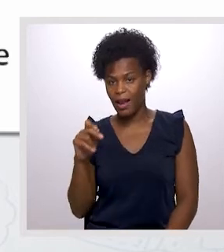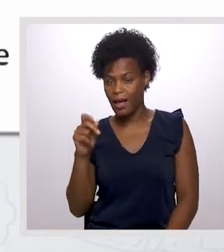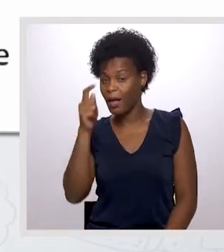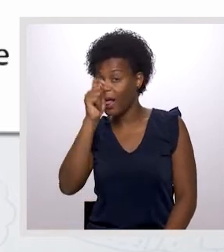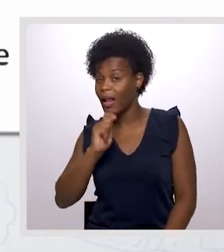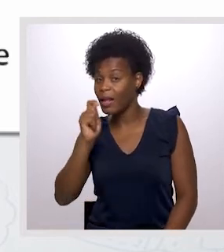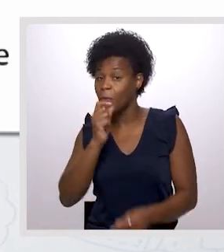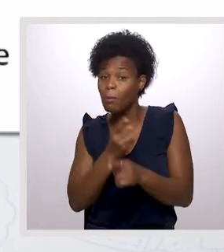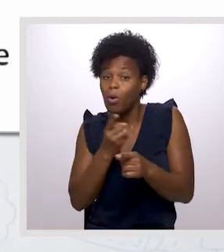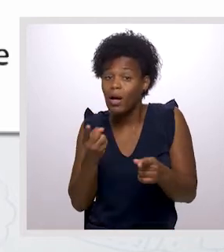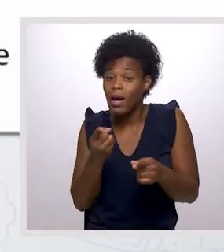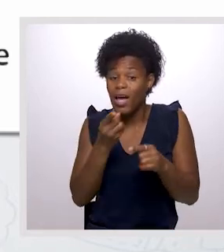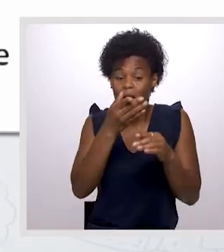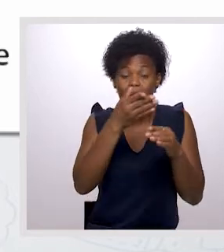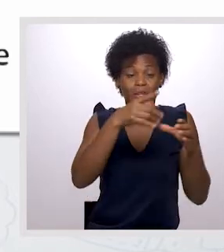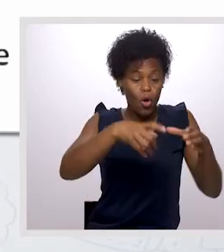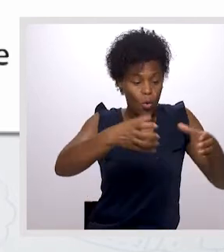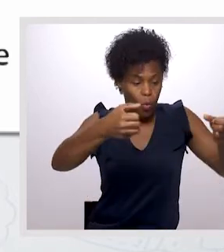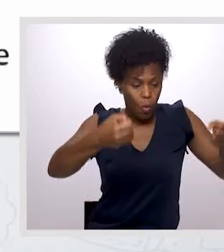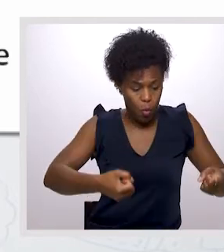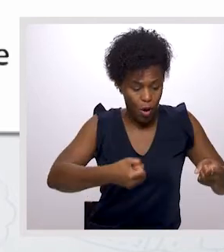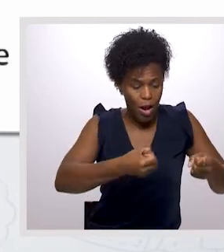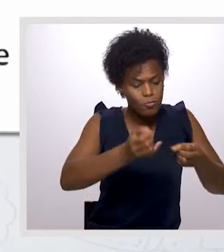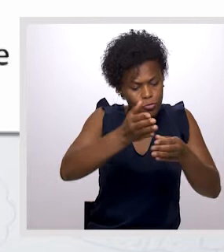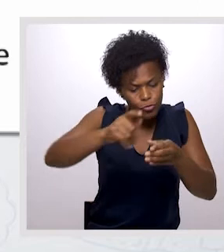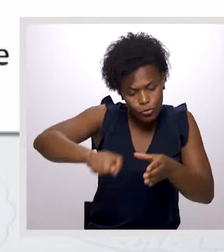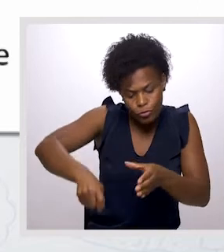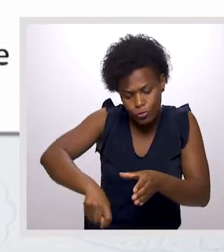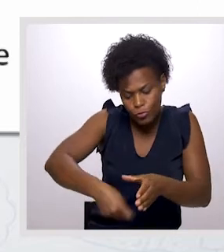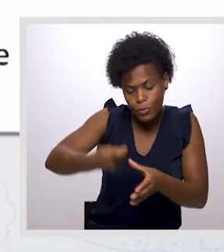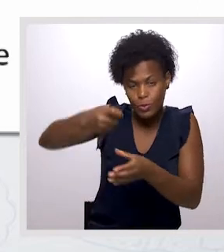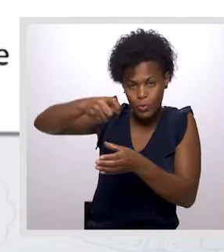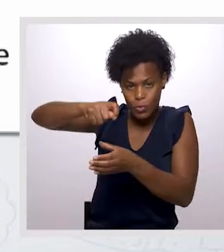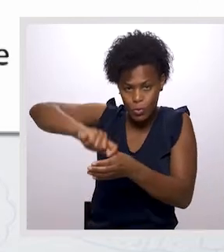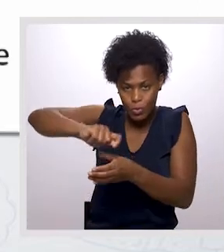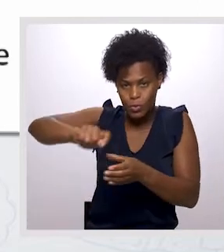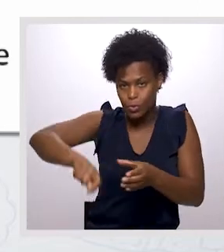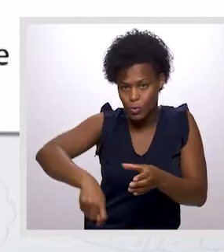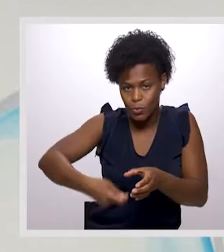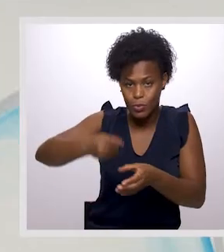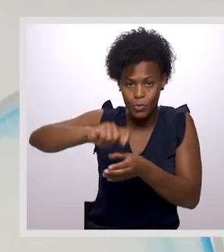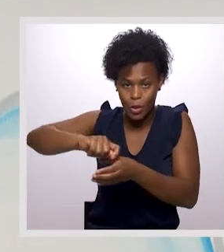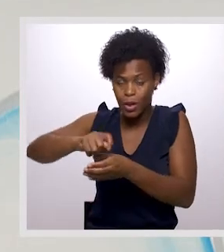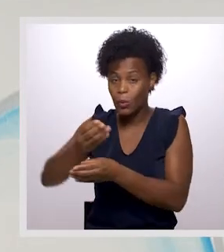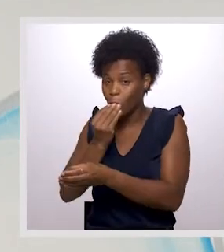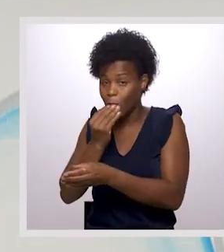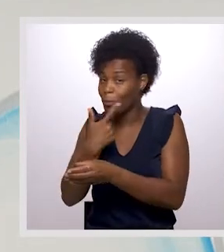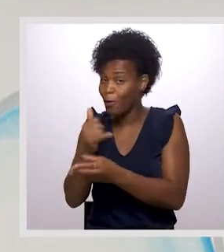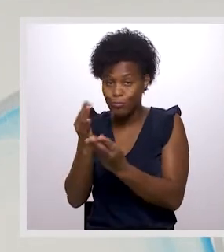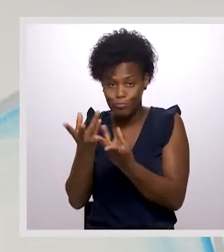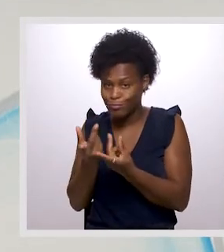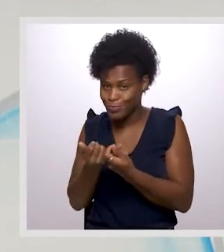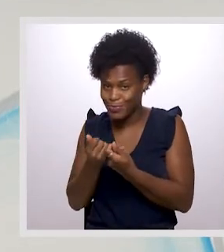partie ou alors c'est une quantité de glace qu'on ne peut pas compter. D'accord?